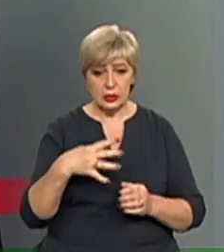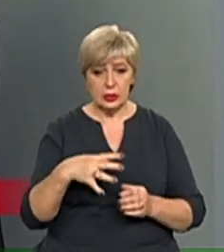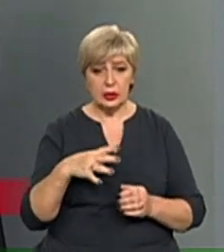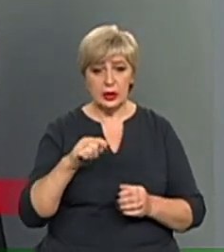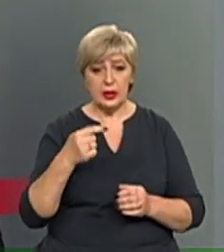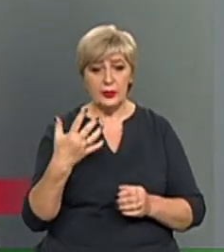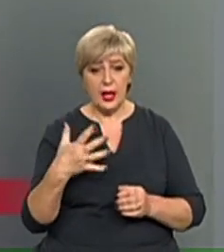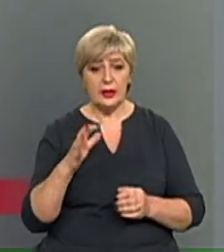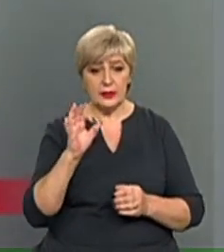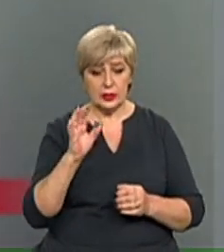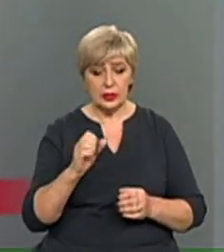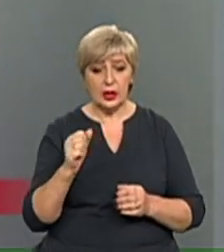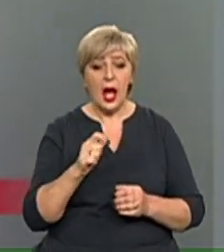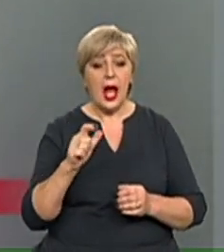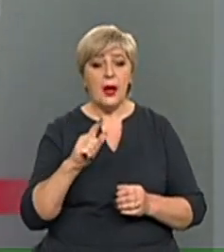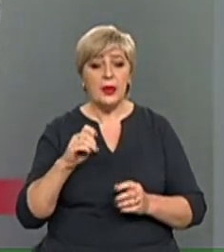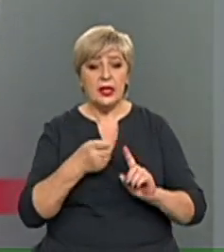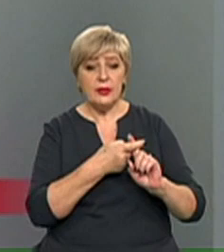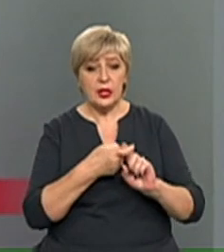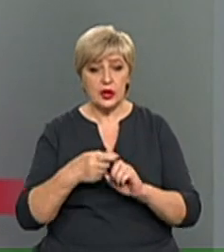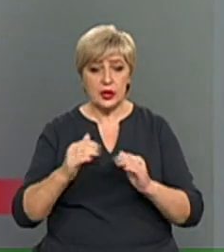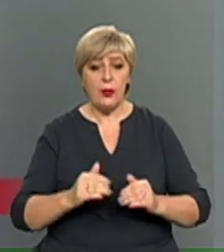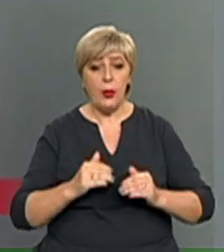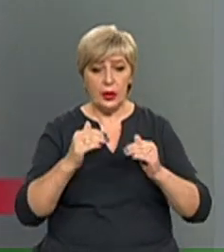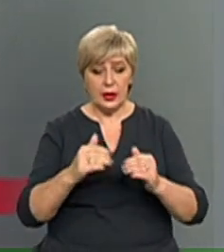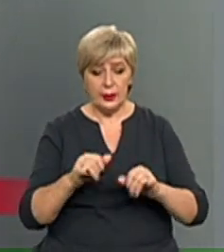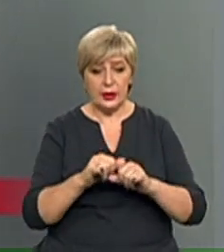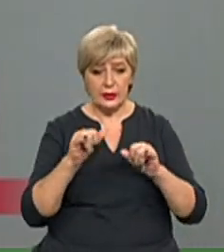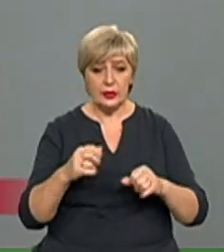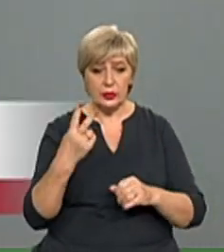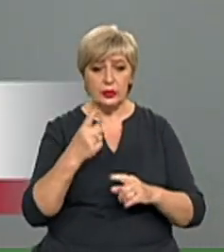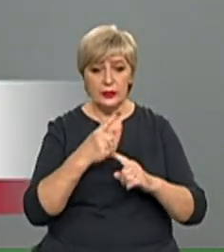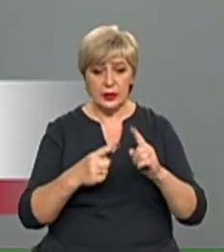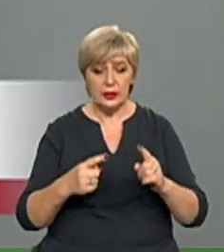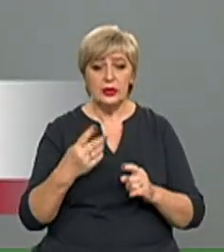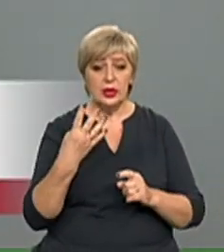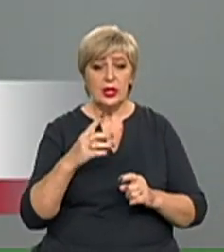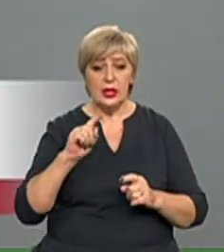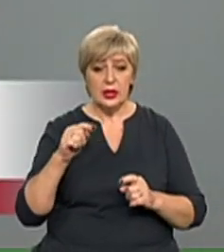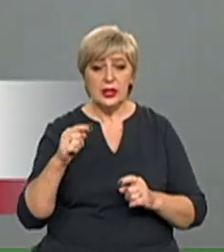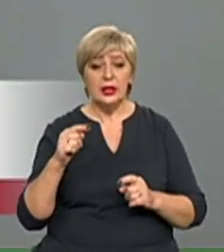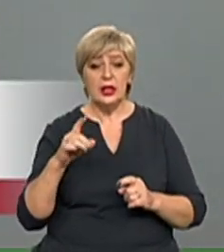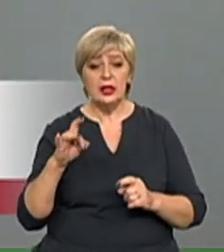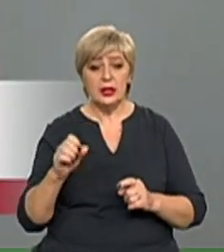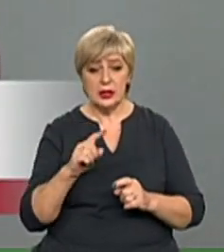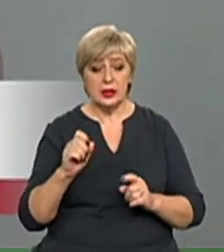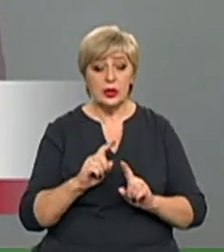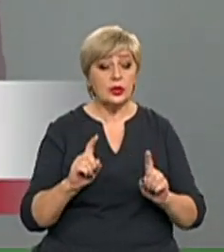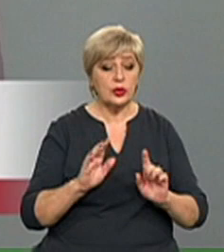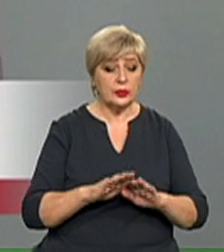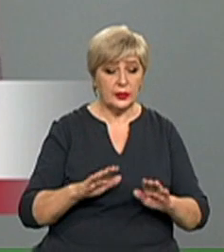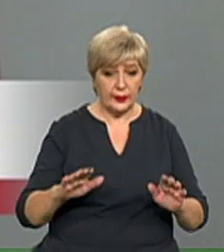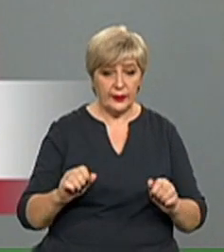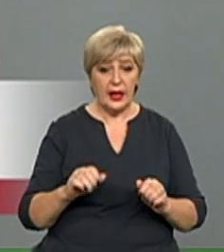140,5%, а епідемічний поріг перевищено у 2,4 рази. Що стосується дитячих садочків, розуміємо,